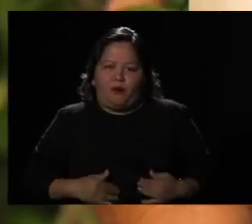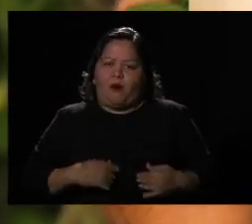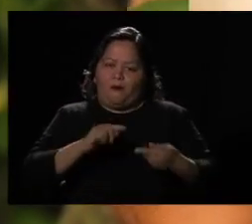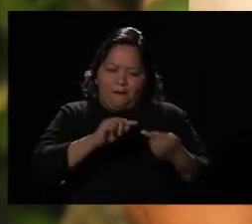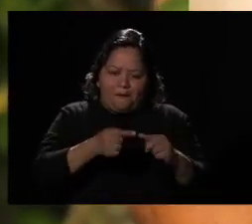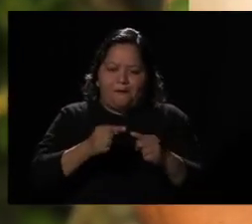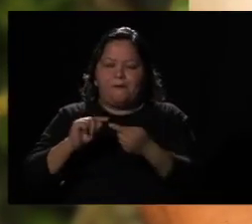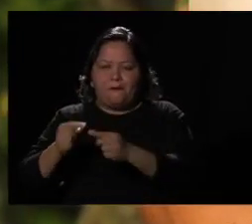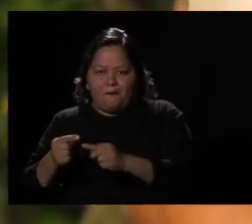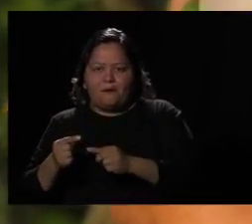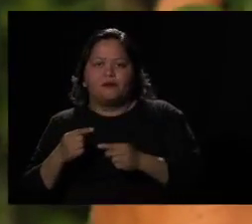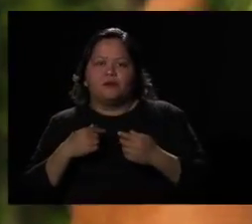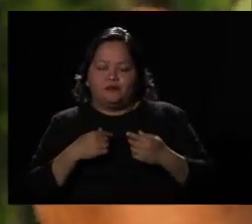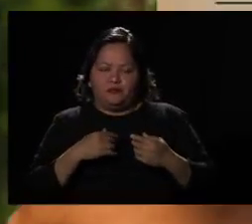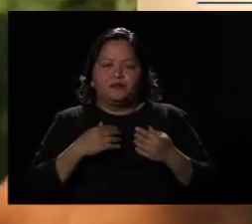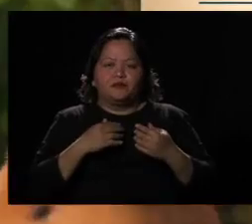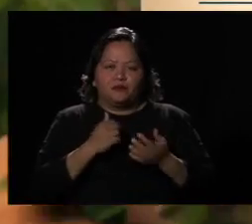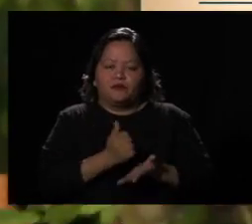Amot